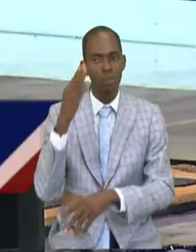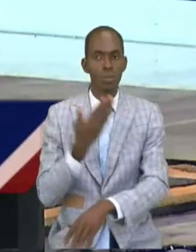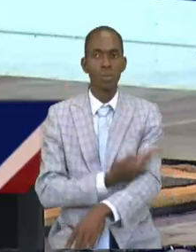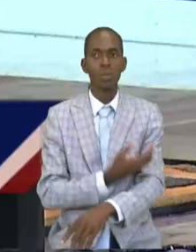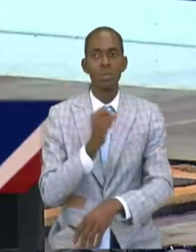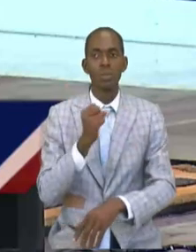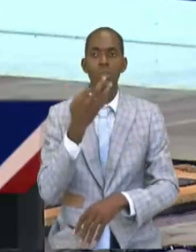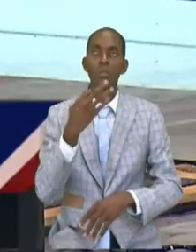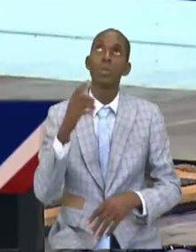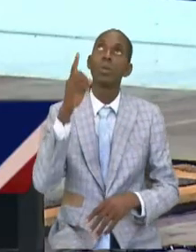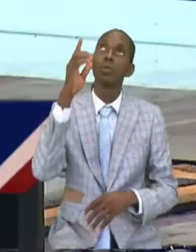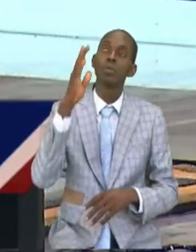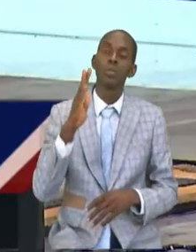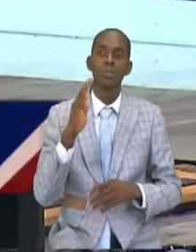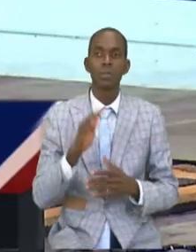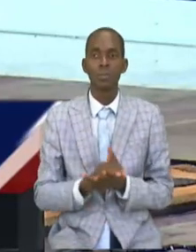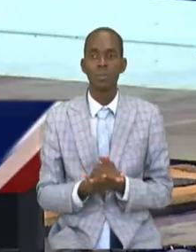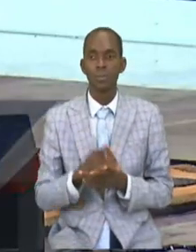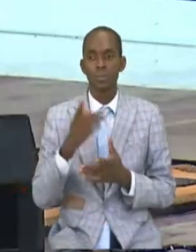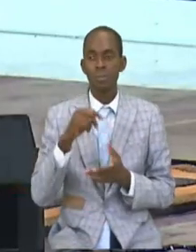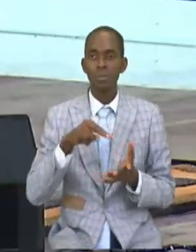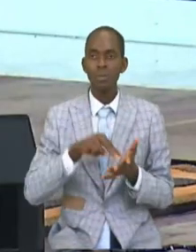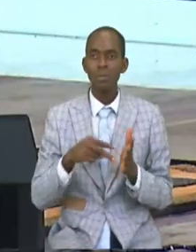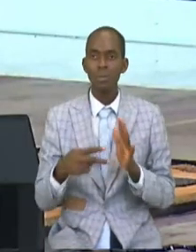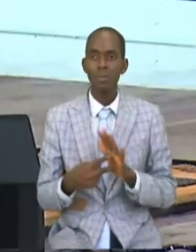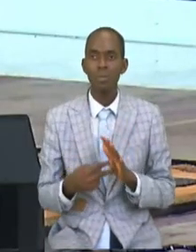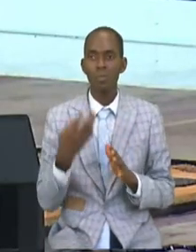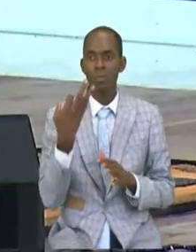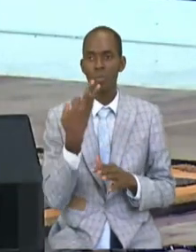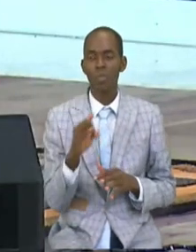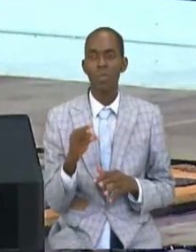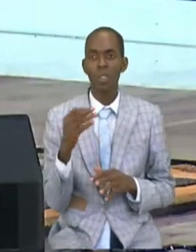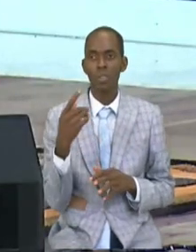Des enfants triomphants de Dieu. L'objectif.